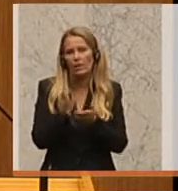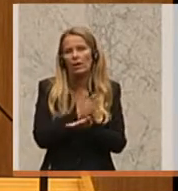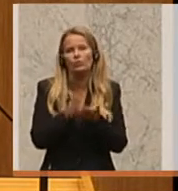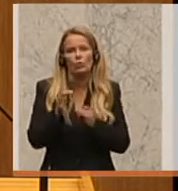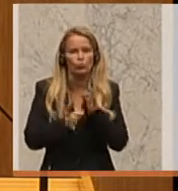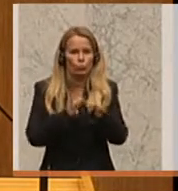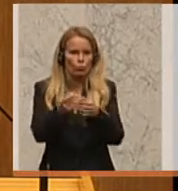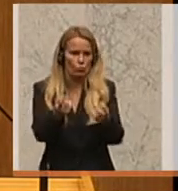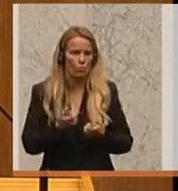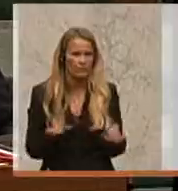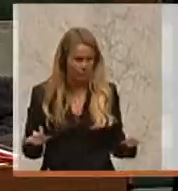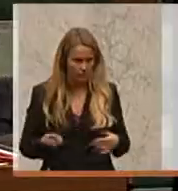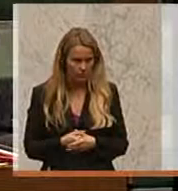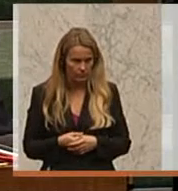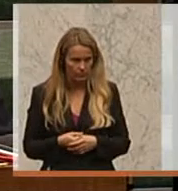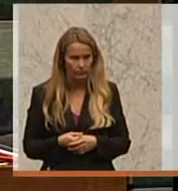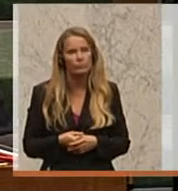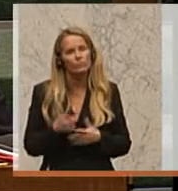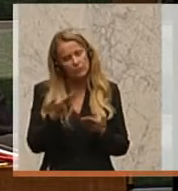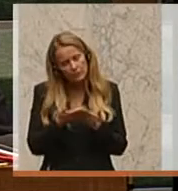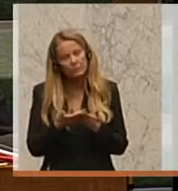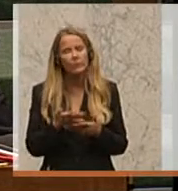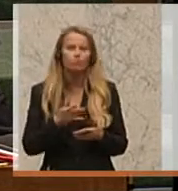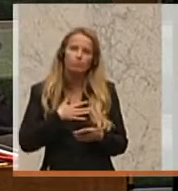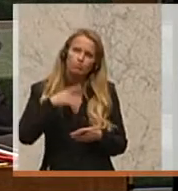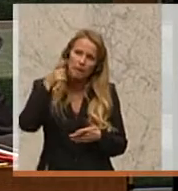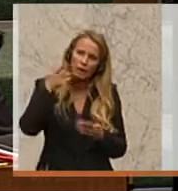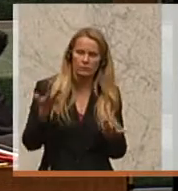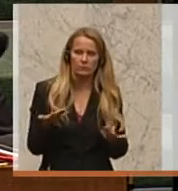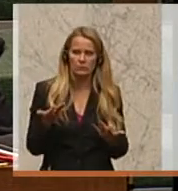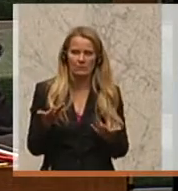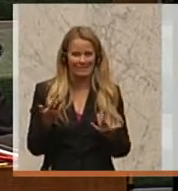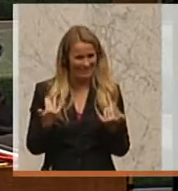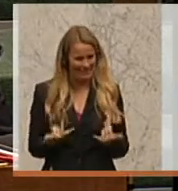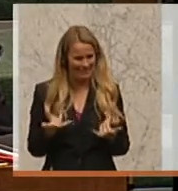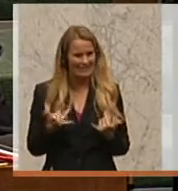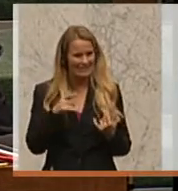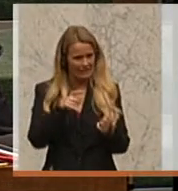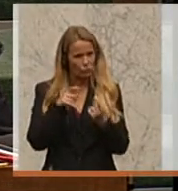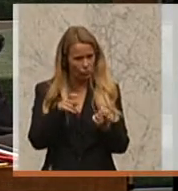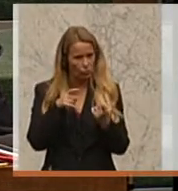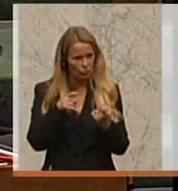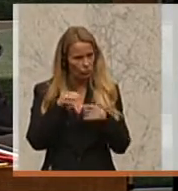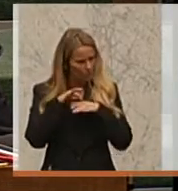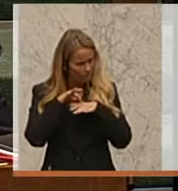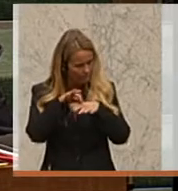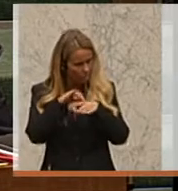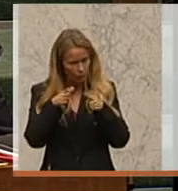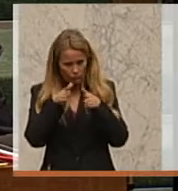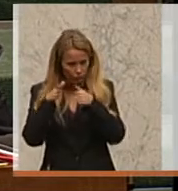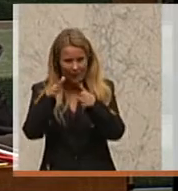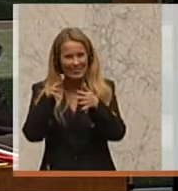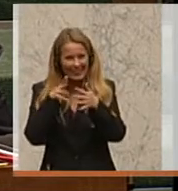geht. Daher meine ich, dass die jetzige Diskussion, die geführt wird in Richtung